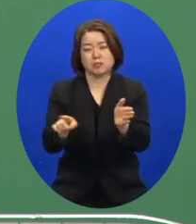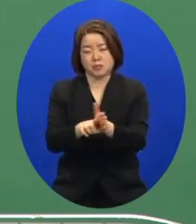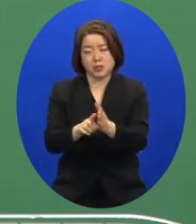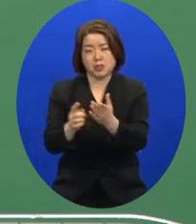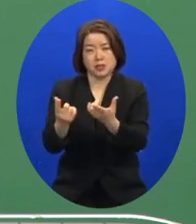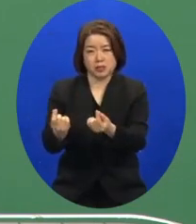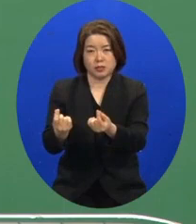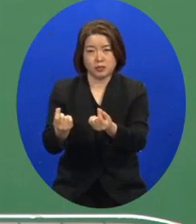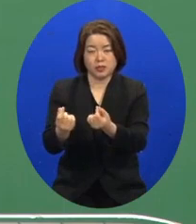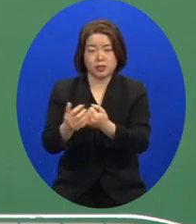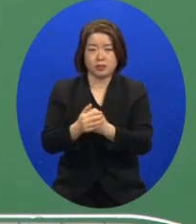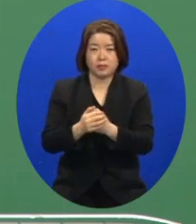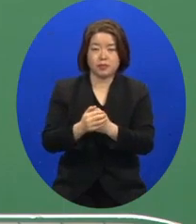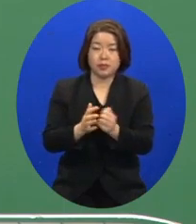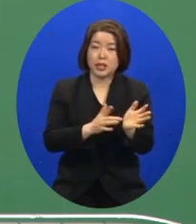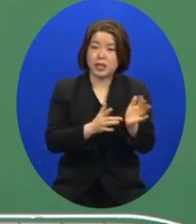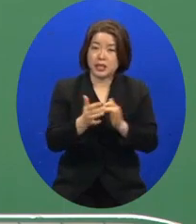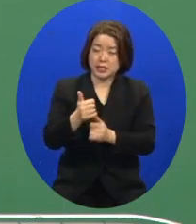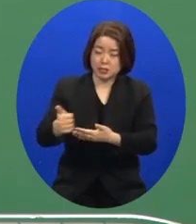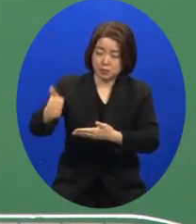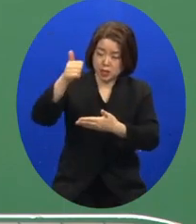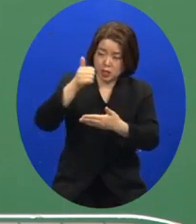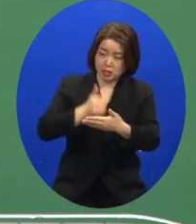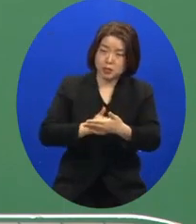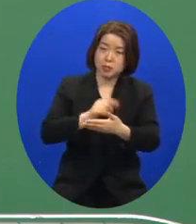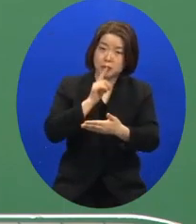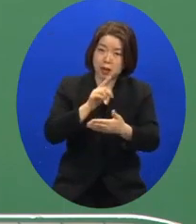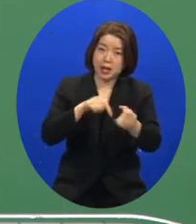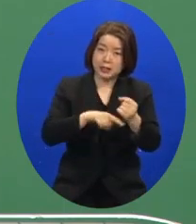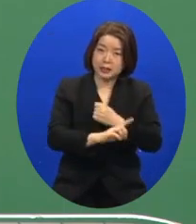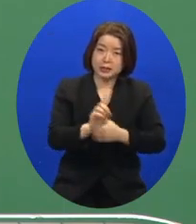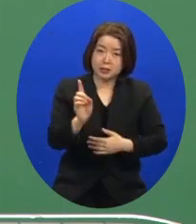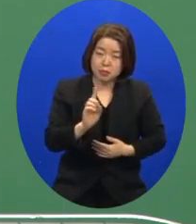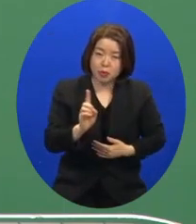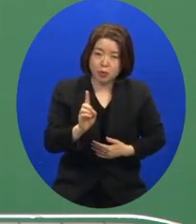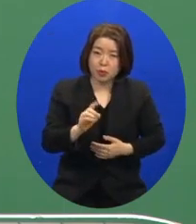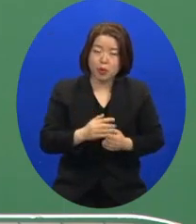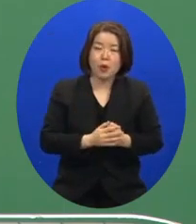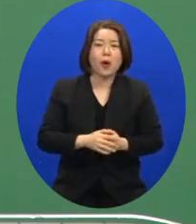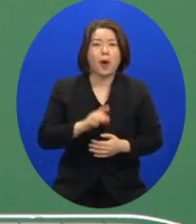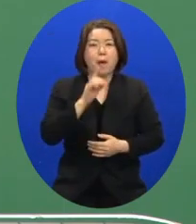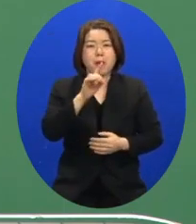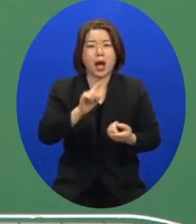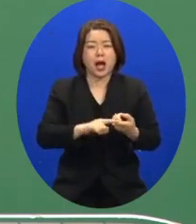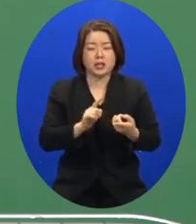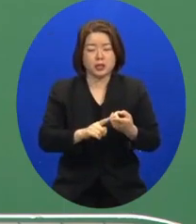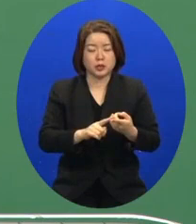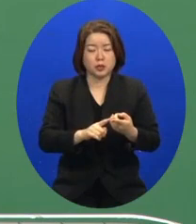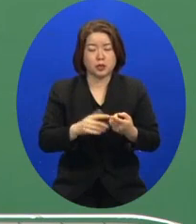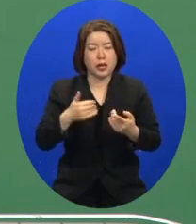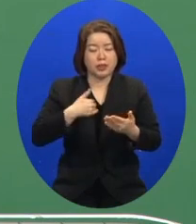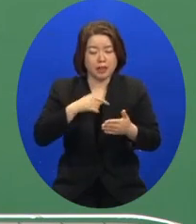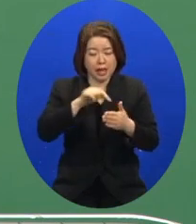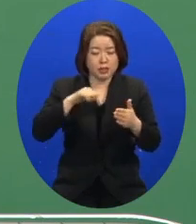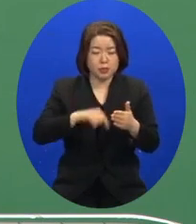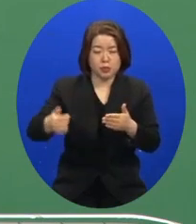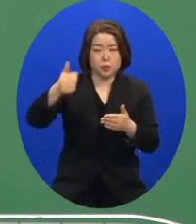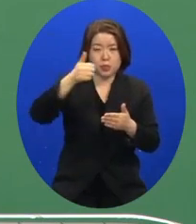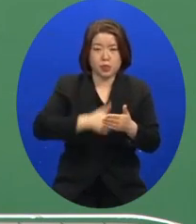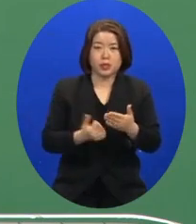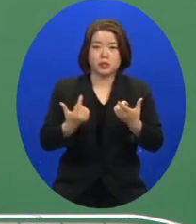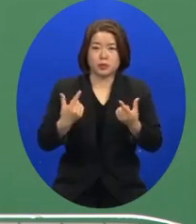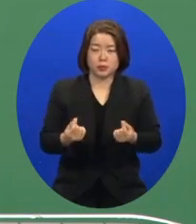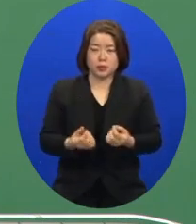겁니다. 우리가 예수님을 영접했다는 말은 말 그대로 사실 예수님이 우리 안에 오시는